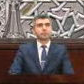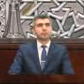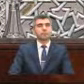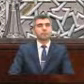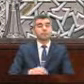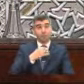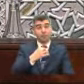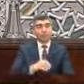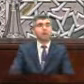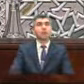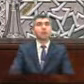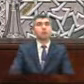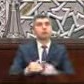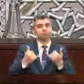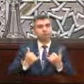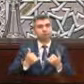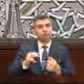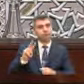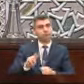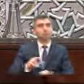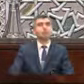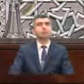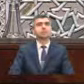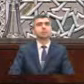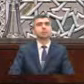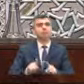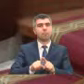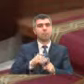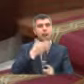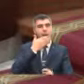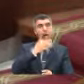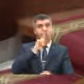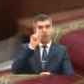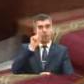هو في الحقيقة احنا كان اللي كيحمد الله كنبغيوه.